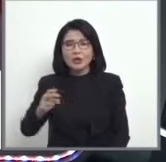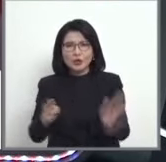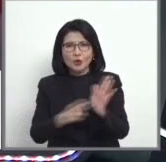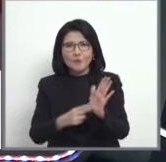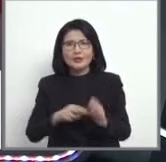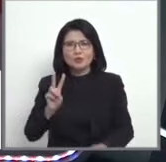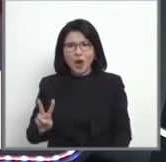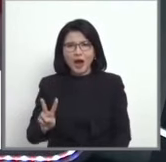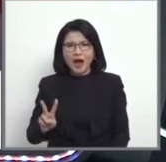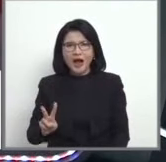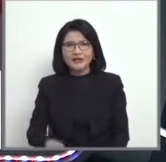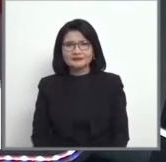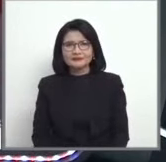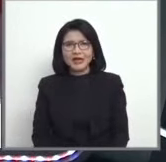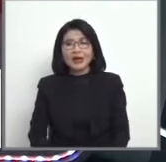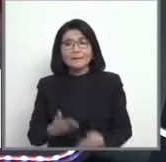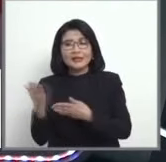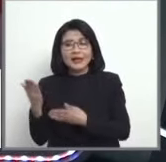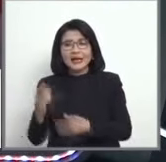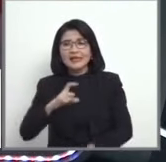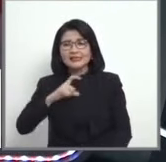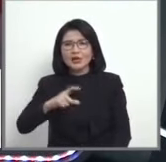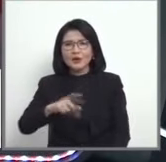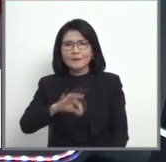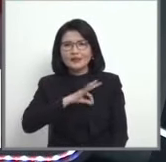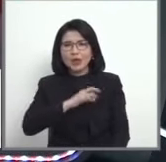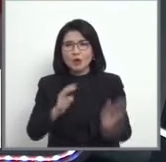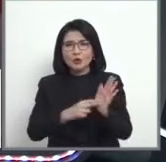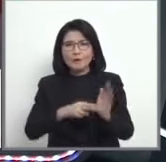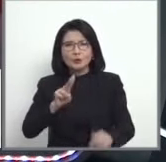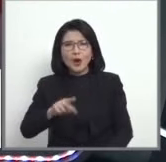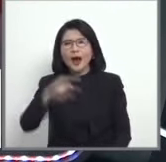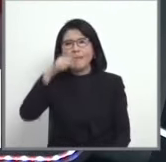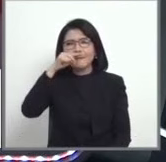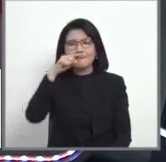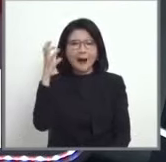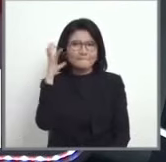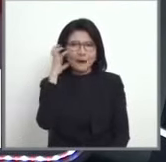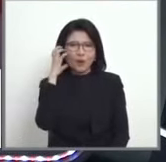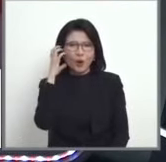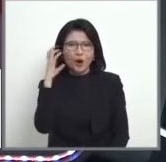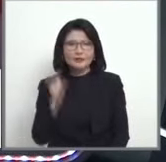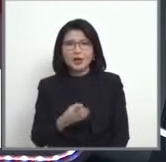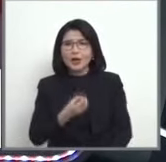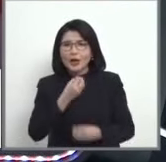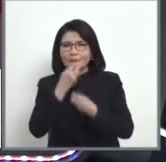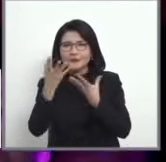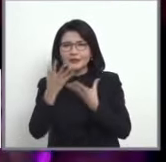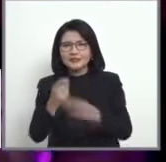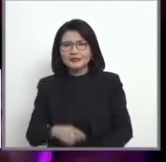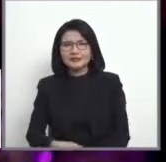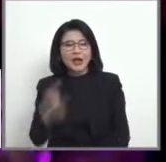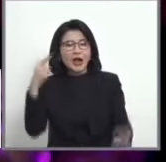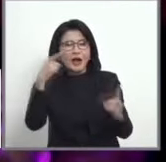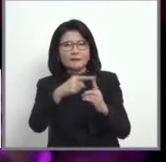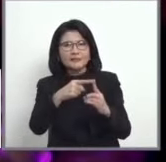du kami persilakan calon Presiden nomor urut 2 Bapak prabo Subianto untuk menyampaikan visi misi dan program